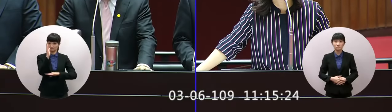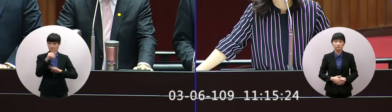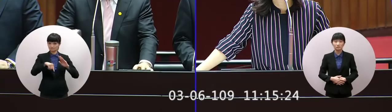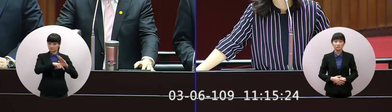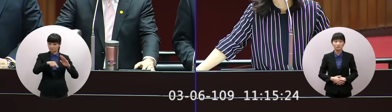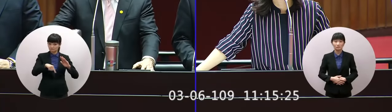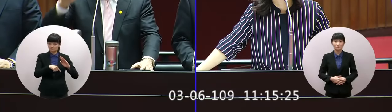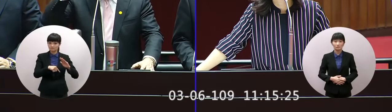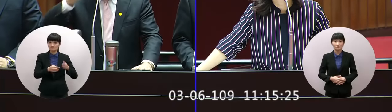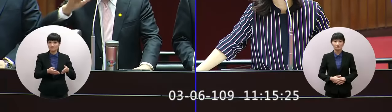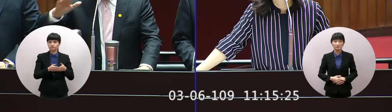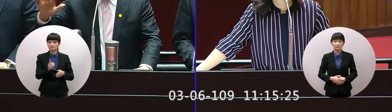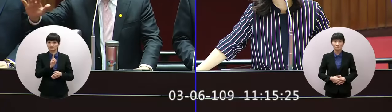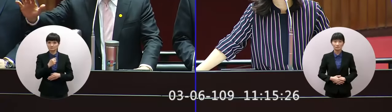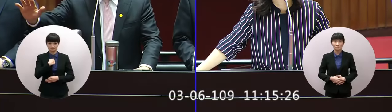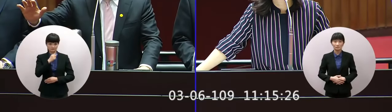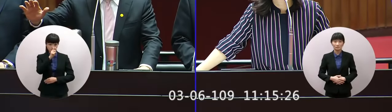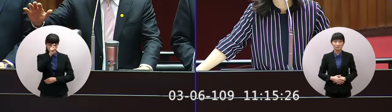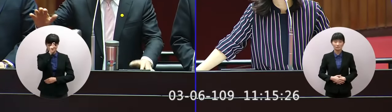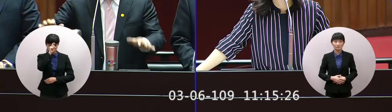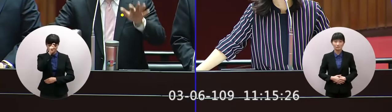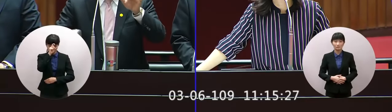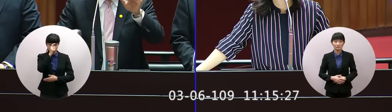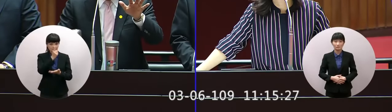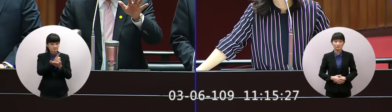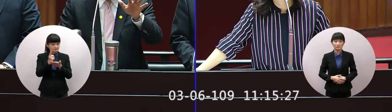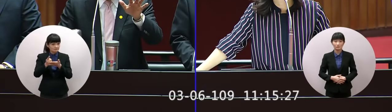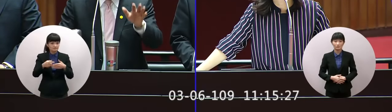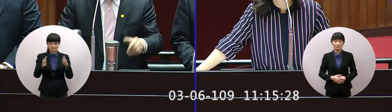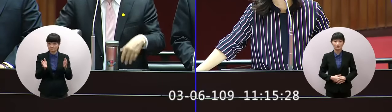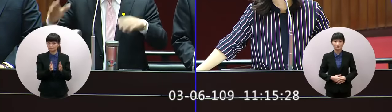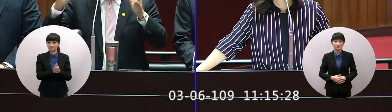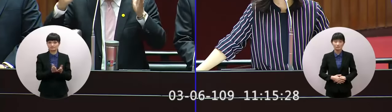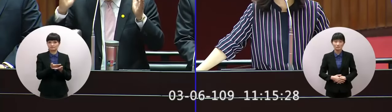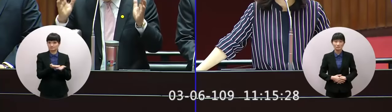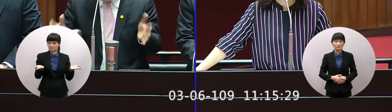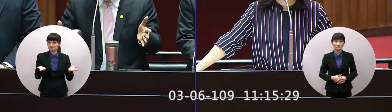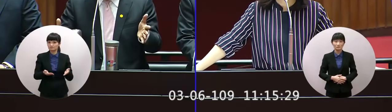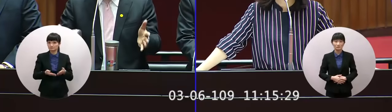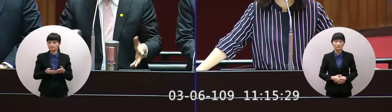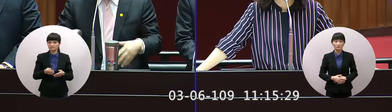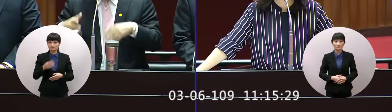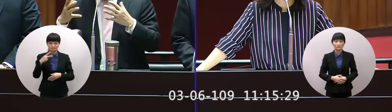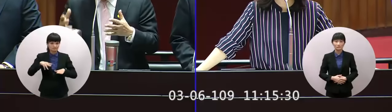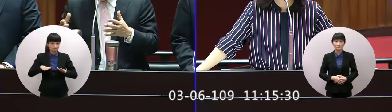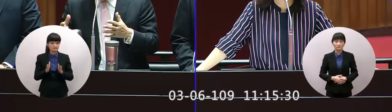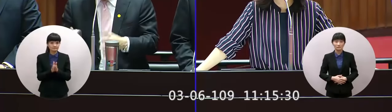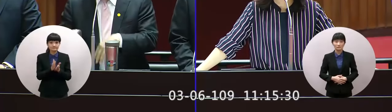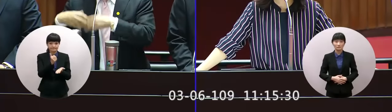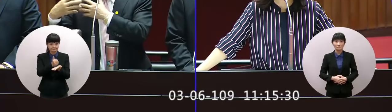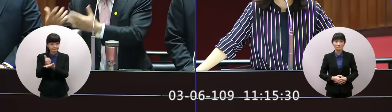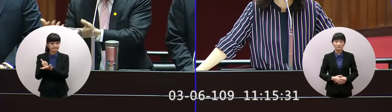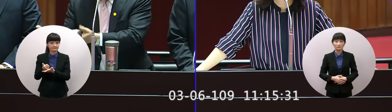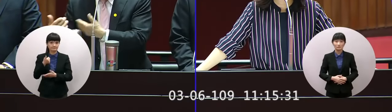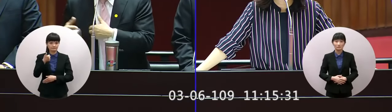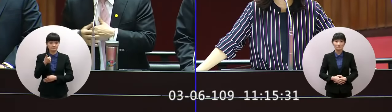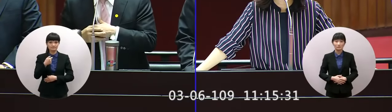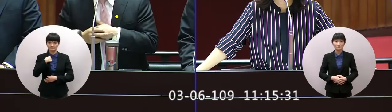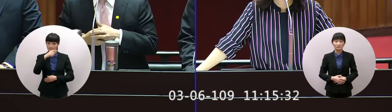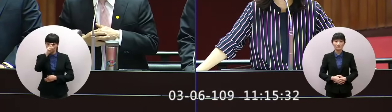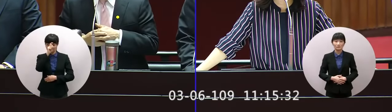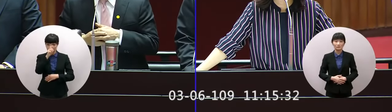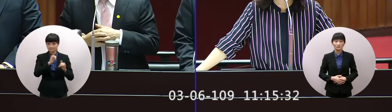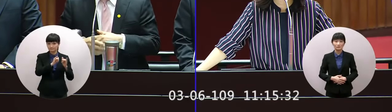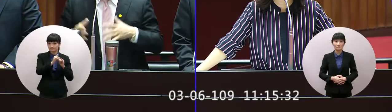度，就是我们希望雨露均沾，立竿见影，然后定的就是希望能够诱引